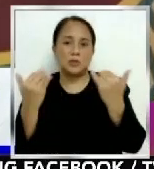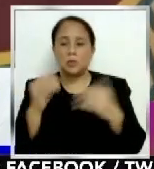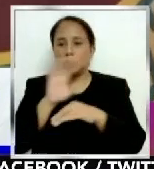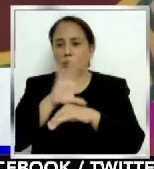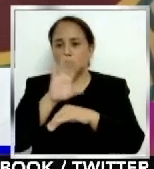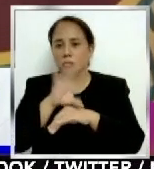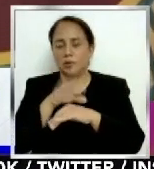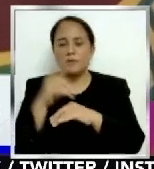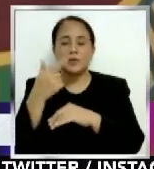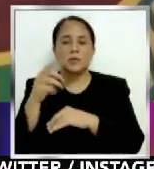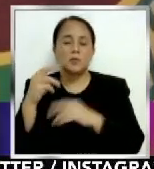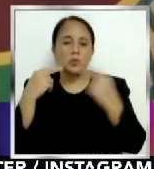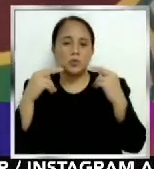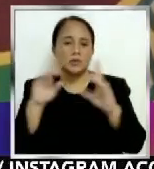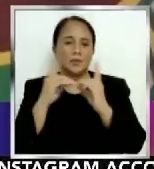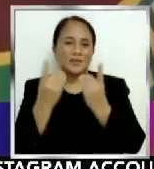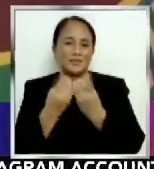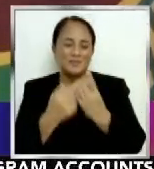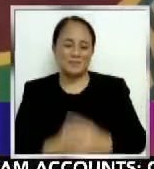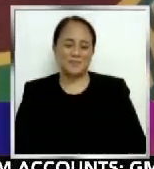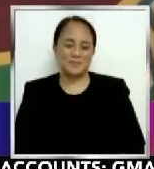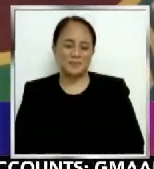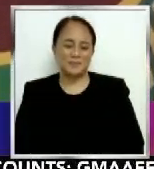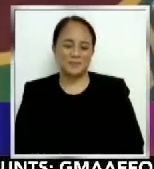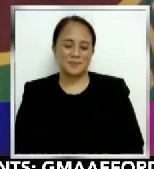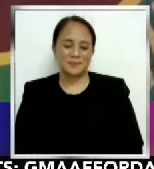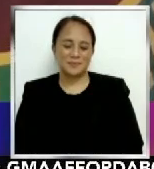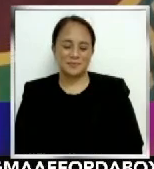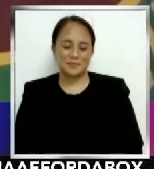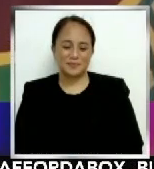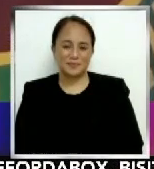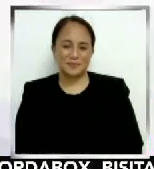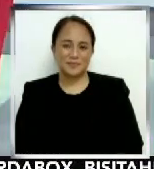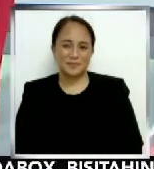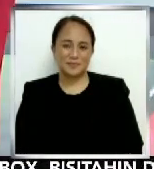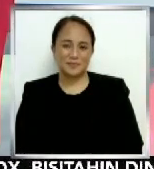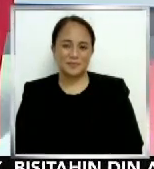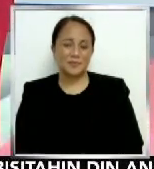GMA News Department. My past and present bosses in GMA,